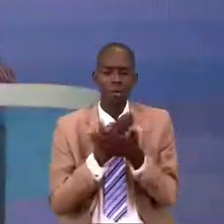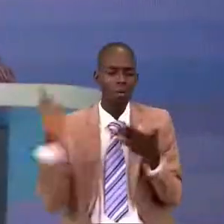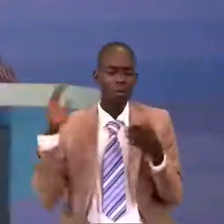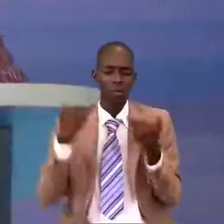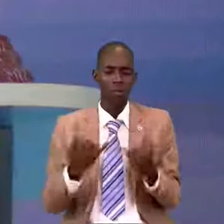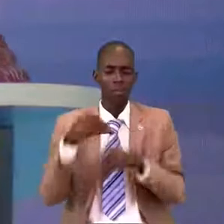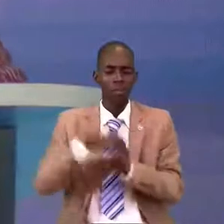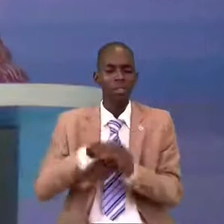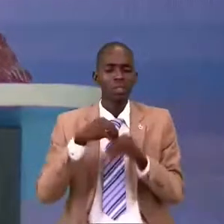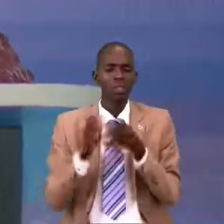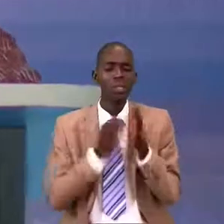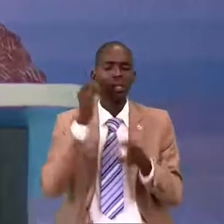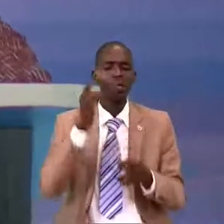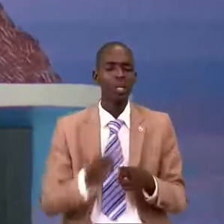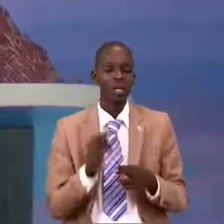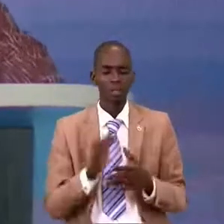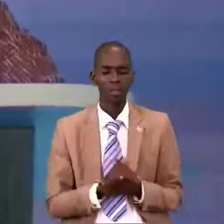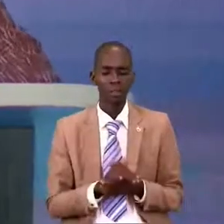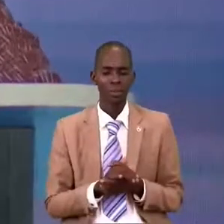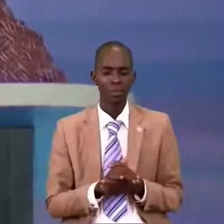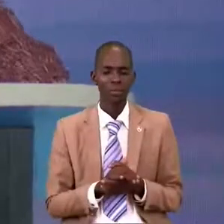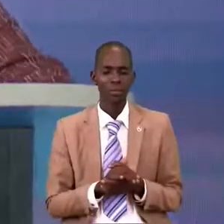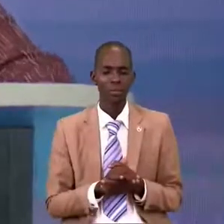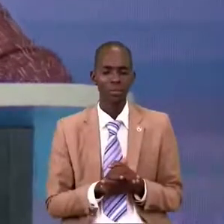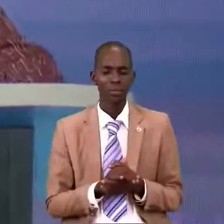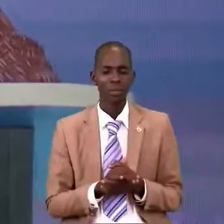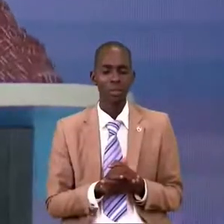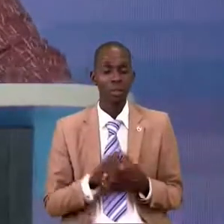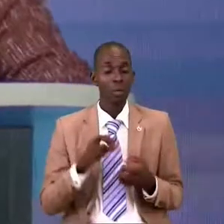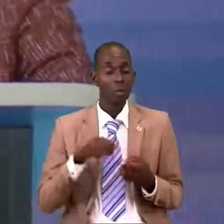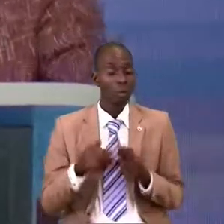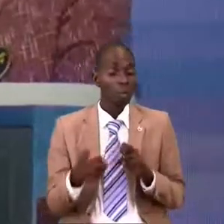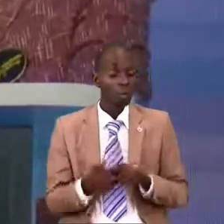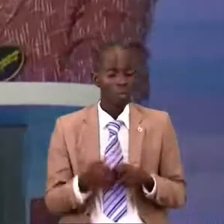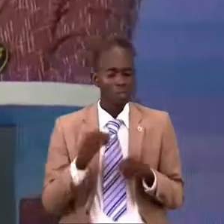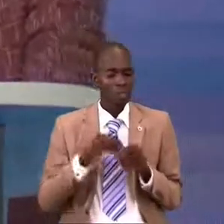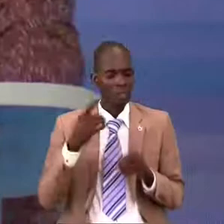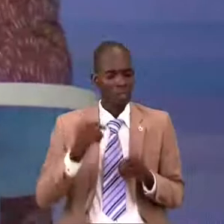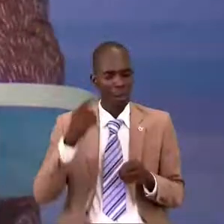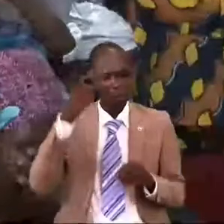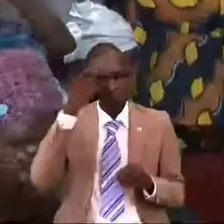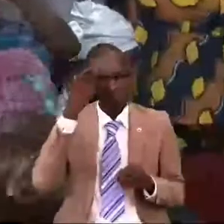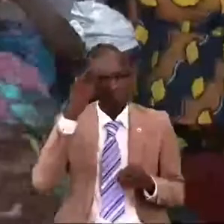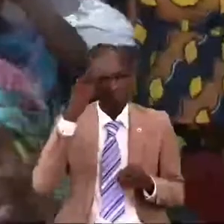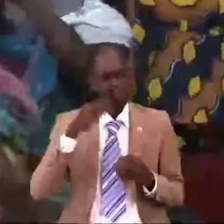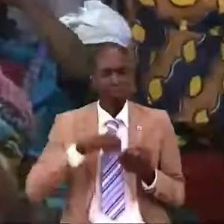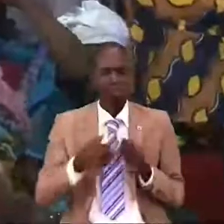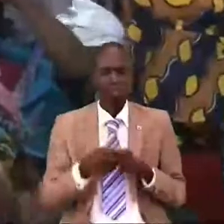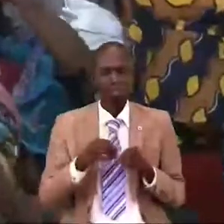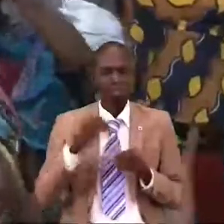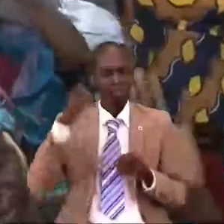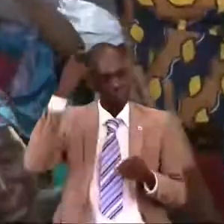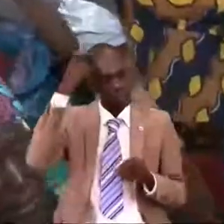Problème dans le cerveau, problème dans l'esprit, problème d'insanité, problème de confusion.